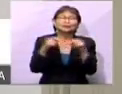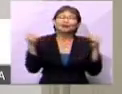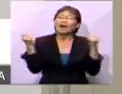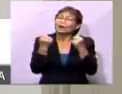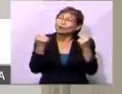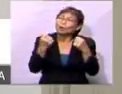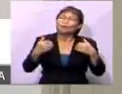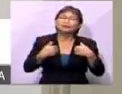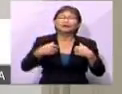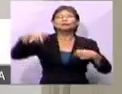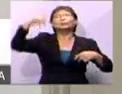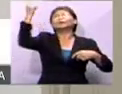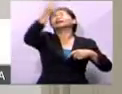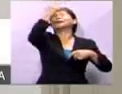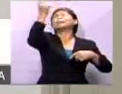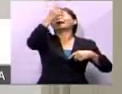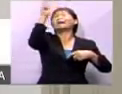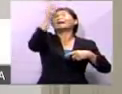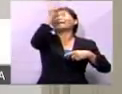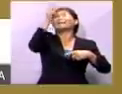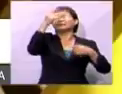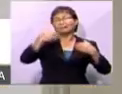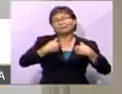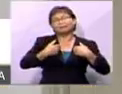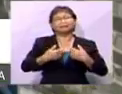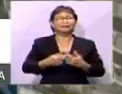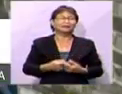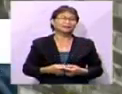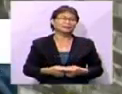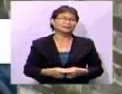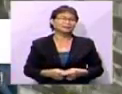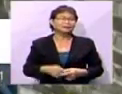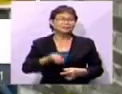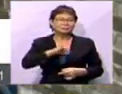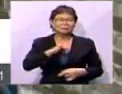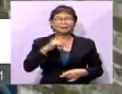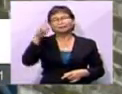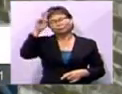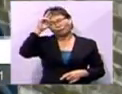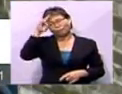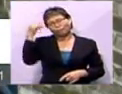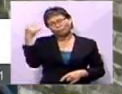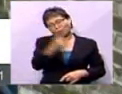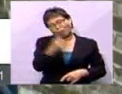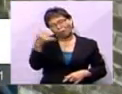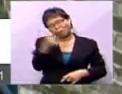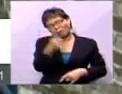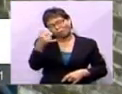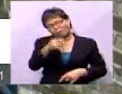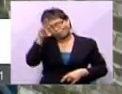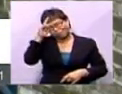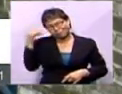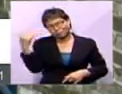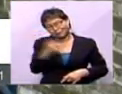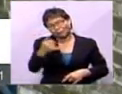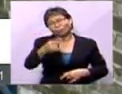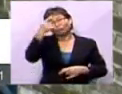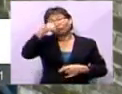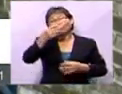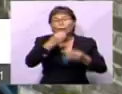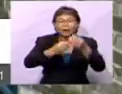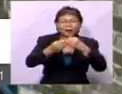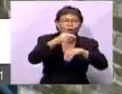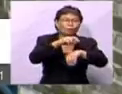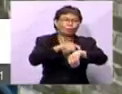aircon dan kipas. Tempat ni amat strategik lah. Saya selalu datang ke tempat ni untuk mendapatkan makanan